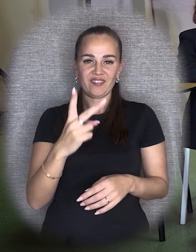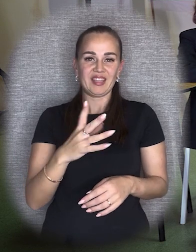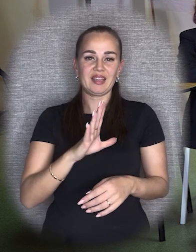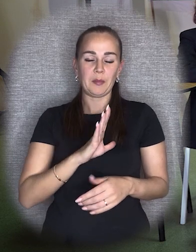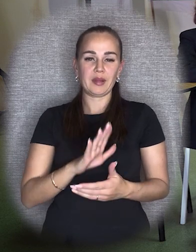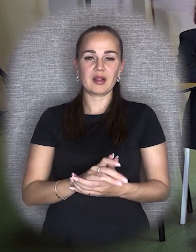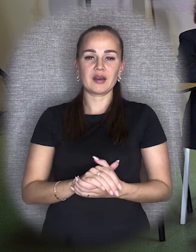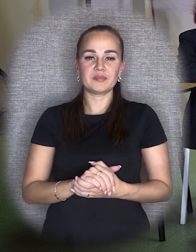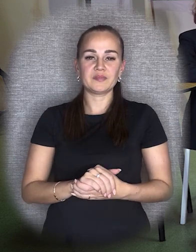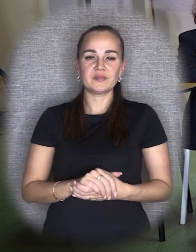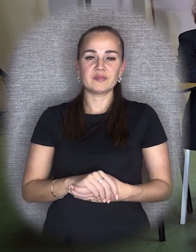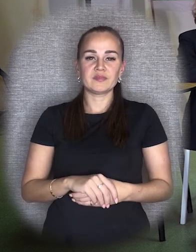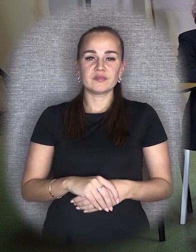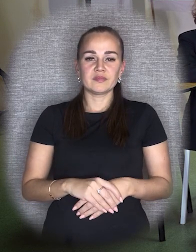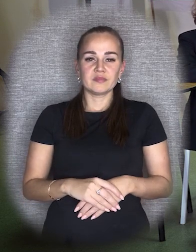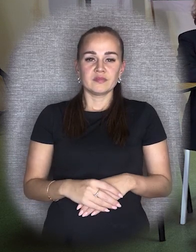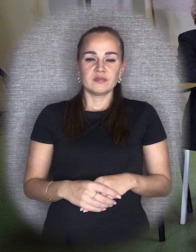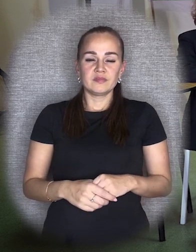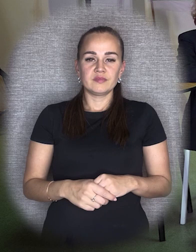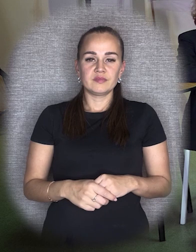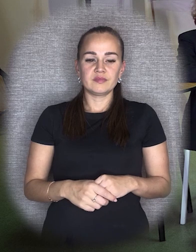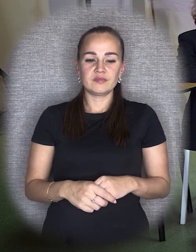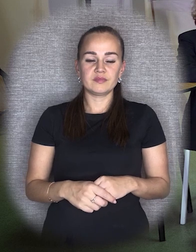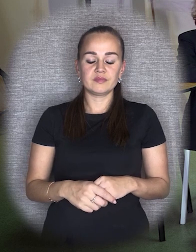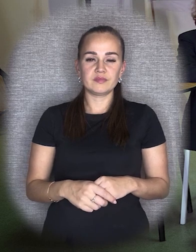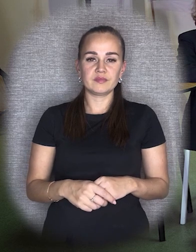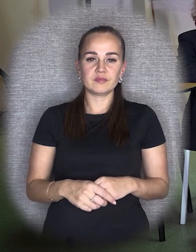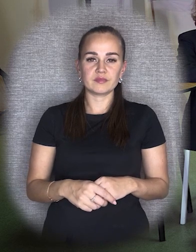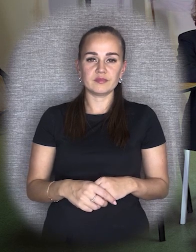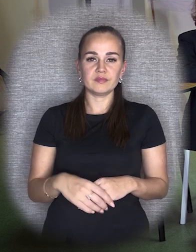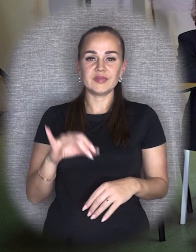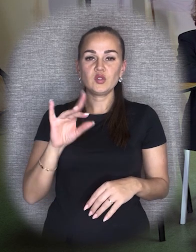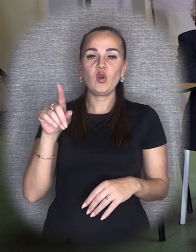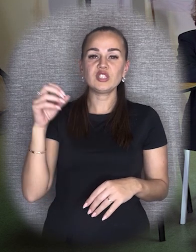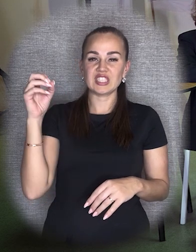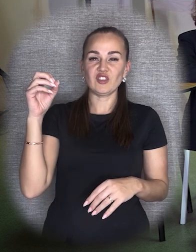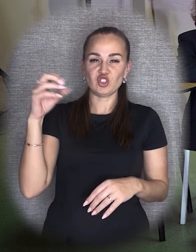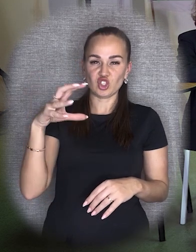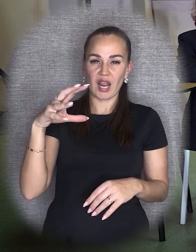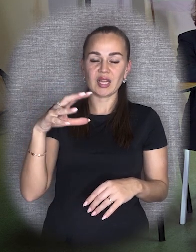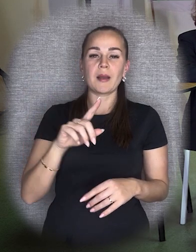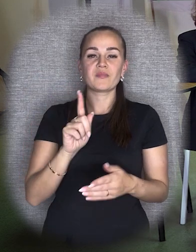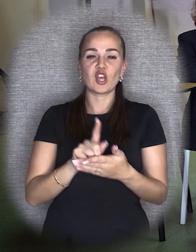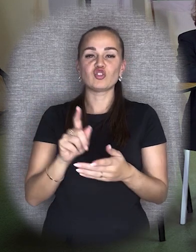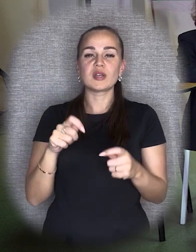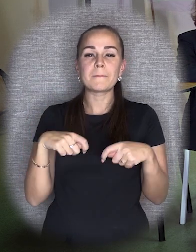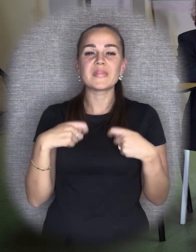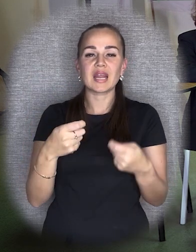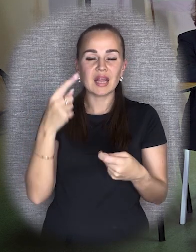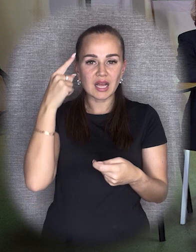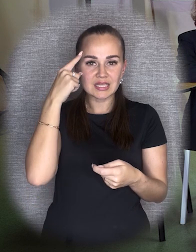еще с освещением и самим моментом экспонирования попытаться передать ту задумку,